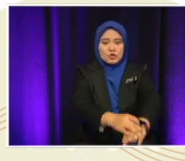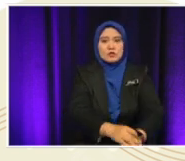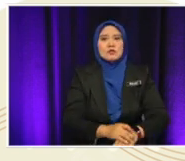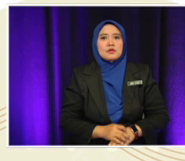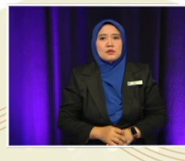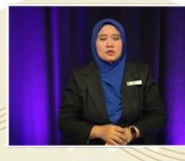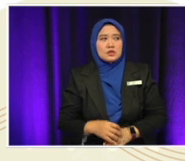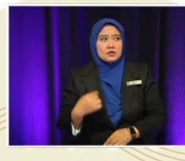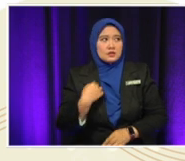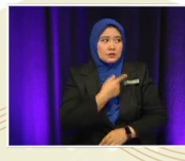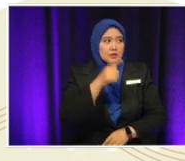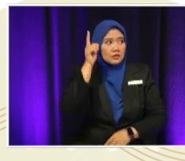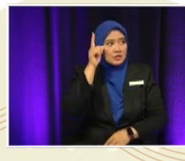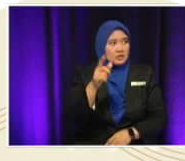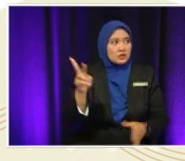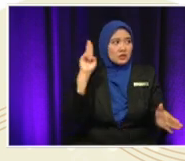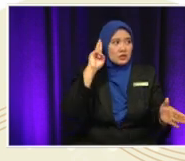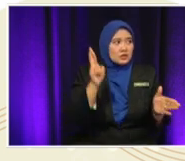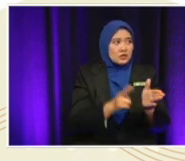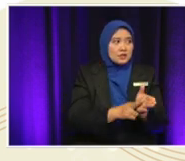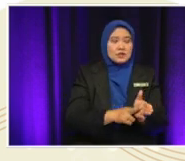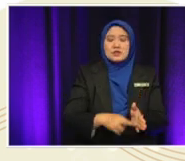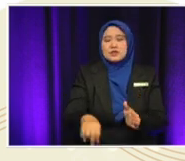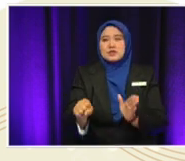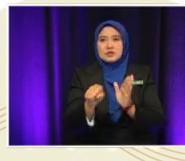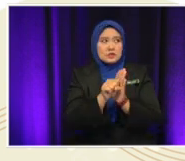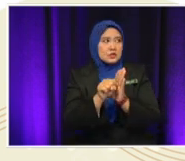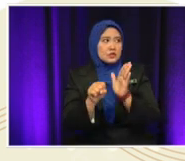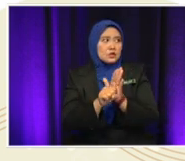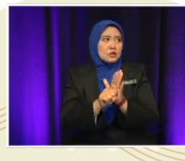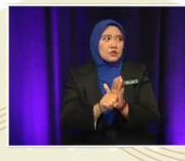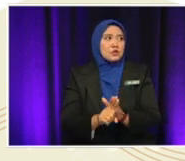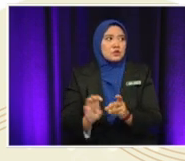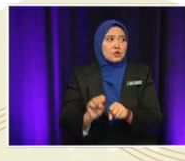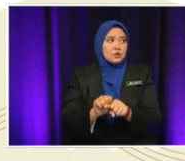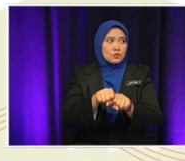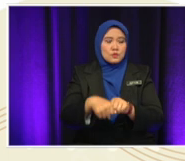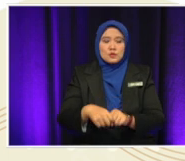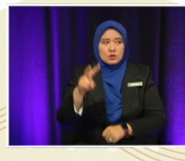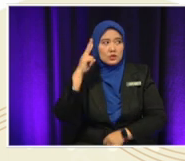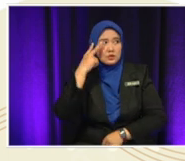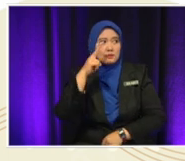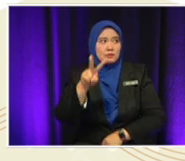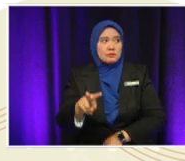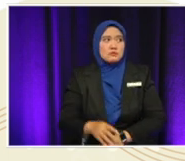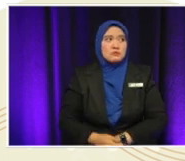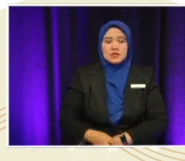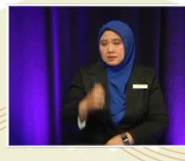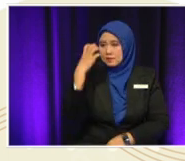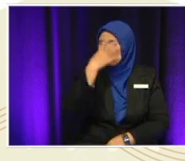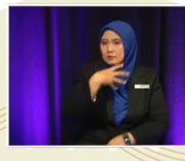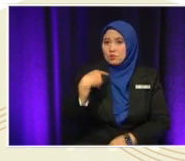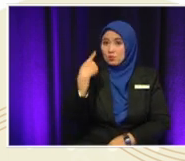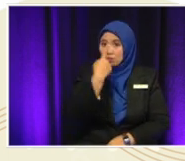menampakkan ekspresi muka merekam subjek yang bergerak merekam subjek yang mempunyai Dave of feel yang luas